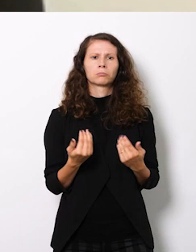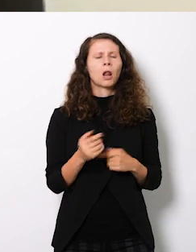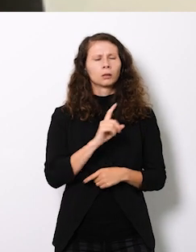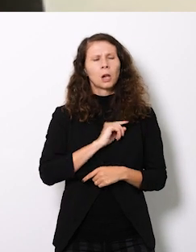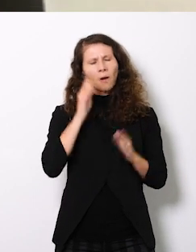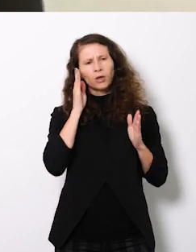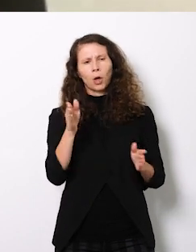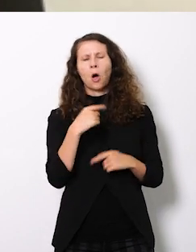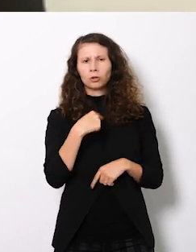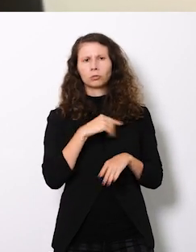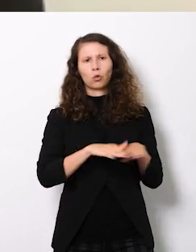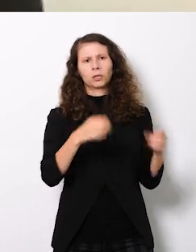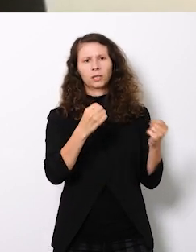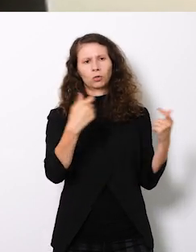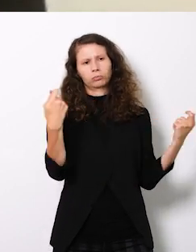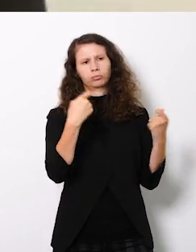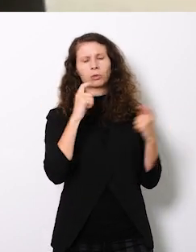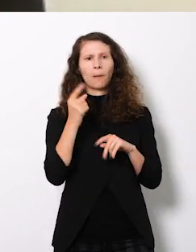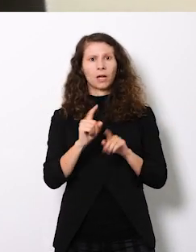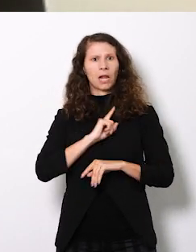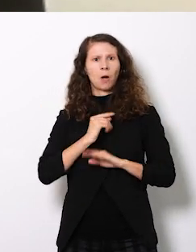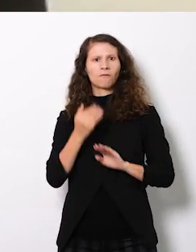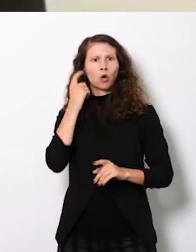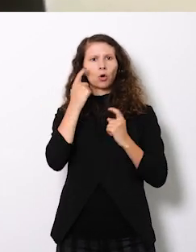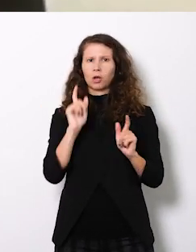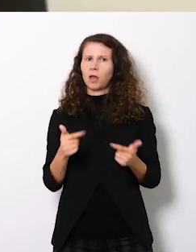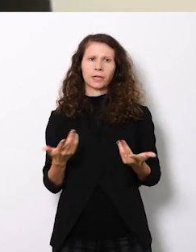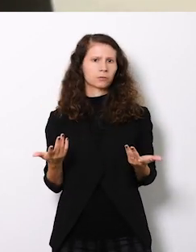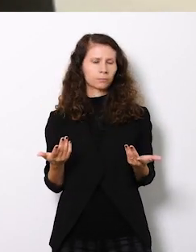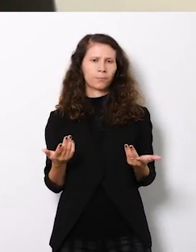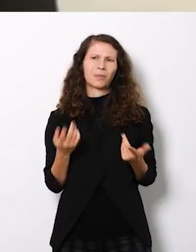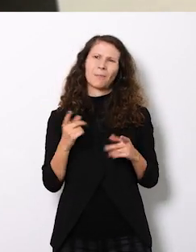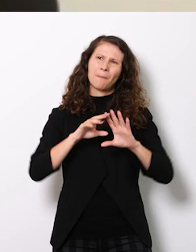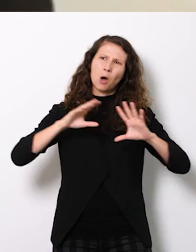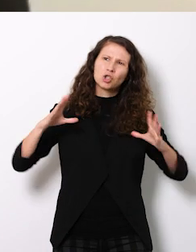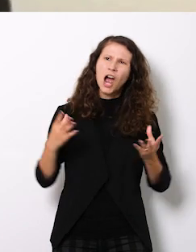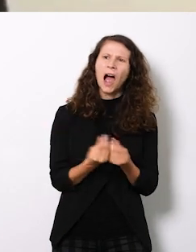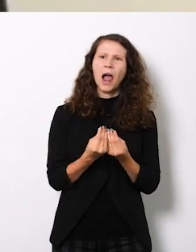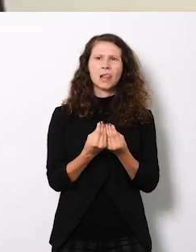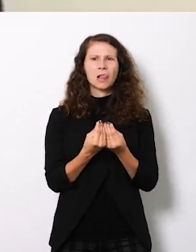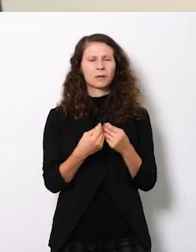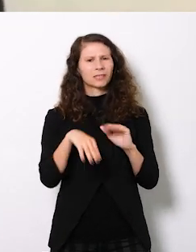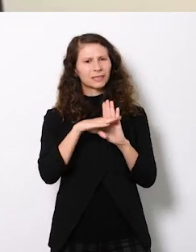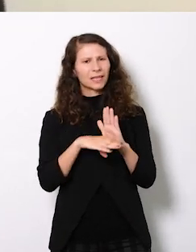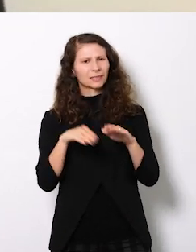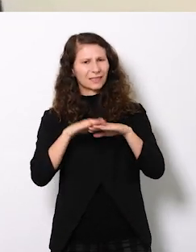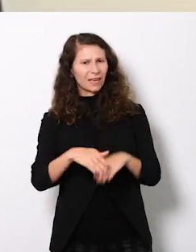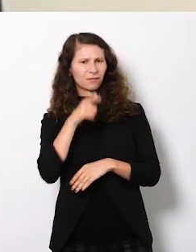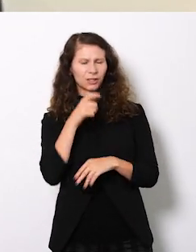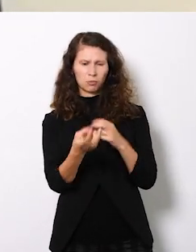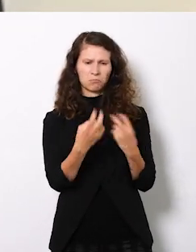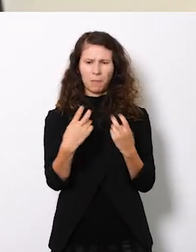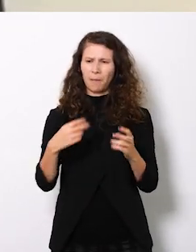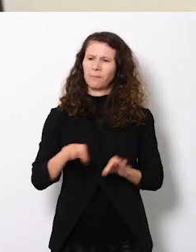zu beziehen, ohne vorher selber Vorsorge betrieben zu haben. Aber eine pauschale Einbeziehung in die gesetzliche Rentenversicherung, wie ich